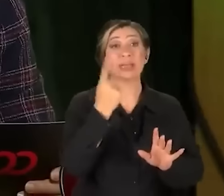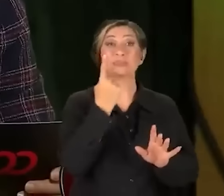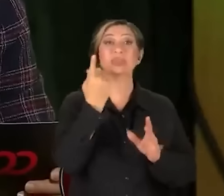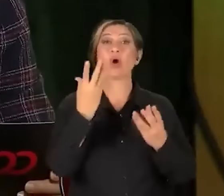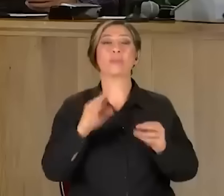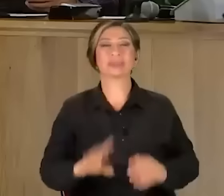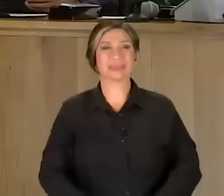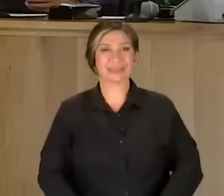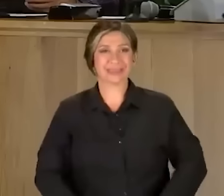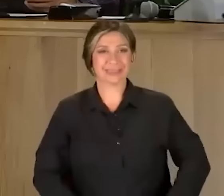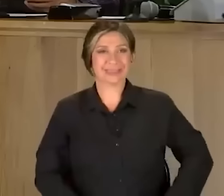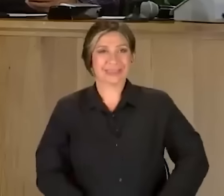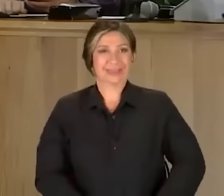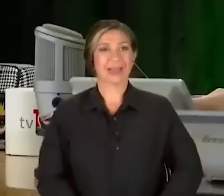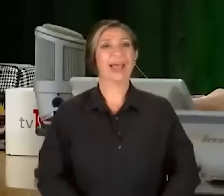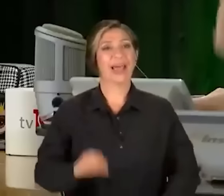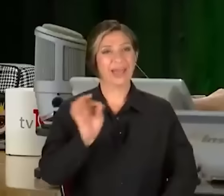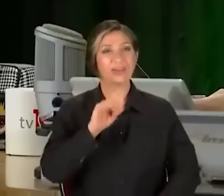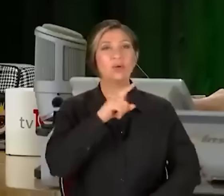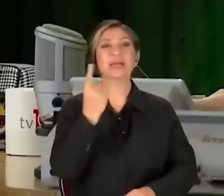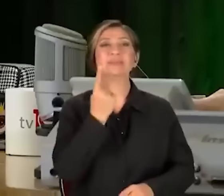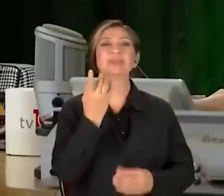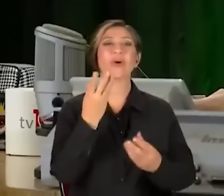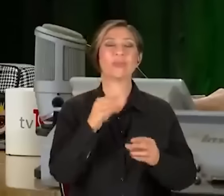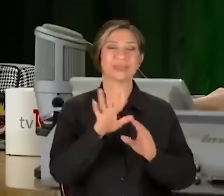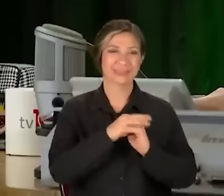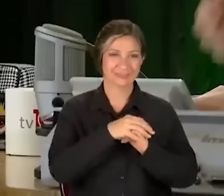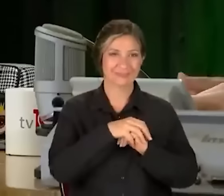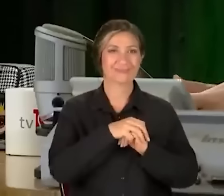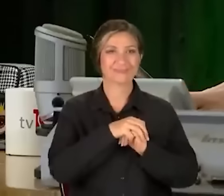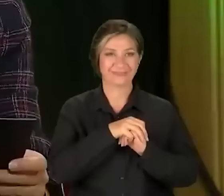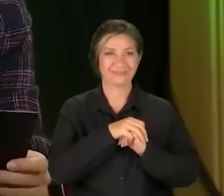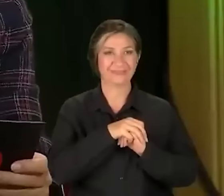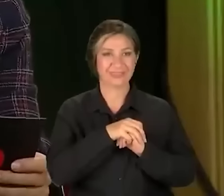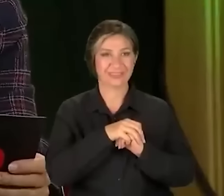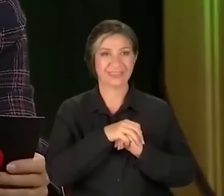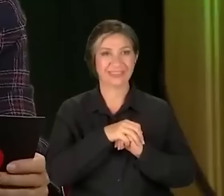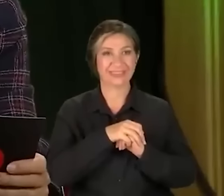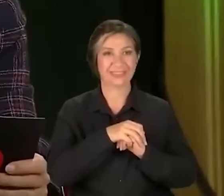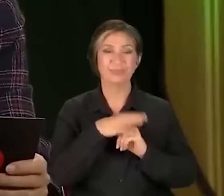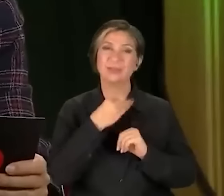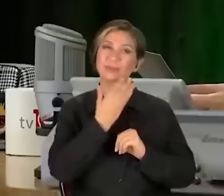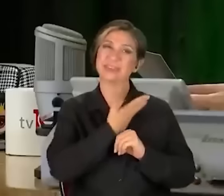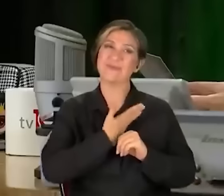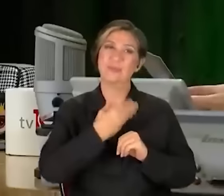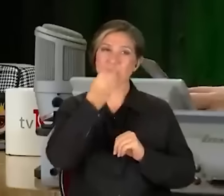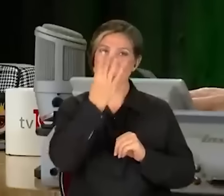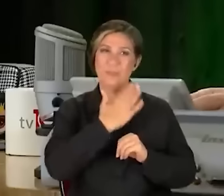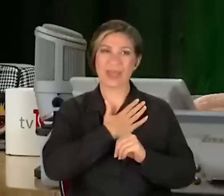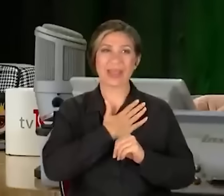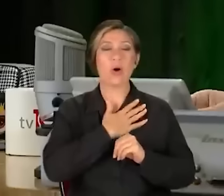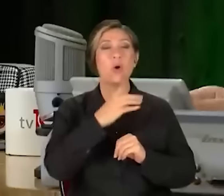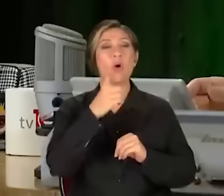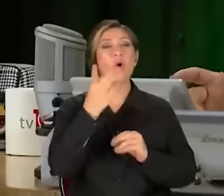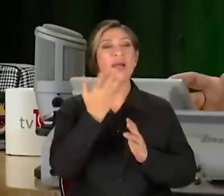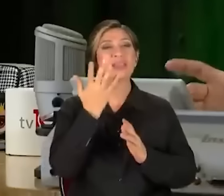şey olmaz. Aa evet. Ona hiçbir şey olmaz. Bir de böyle evet, bunları da söylüyor. Evet. Vallahi yok, ben çok seviyorum. Gülben